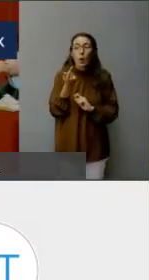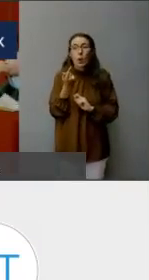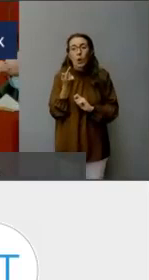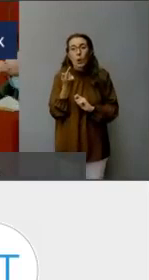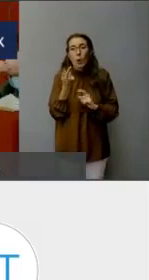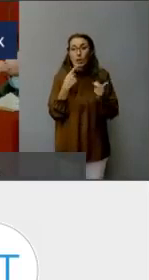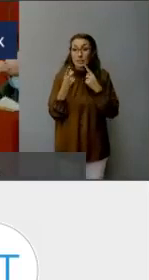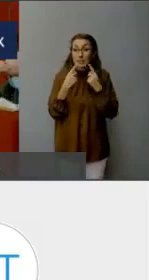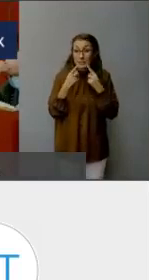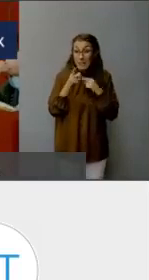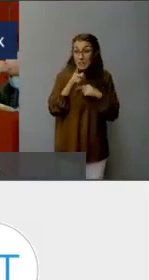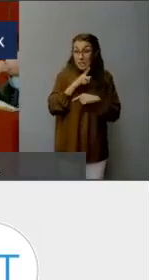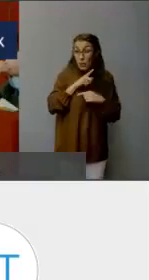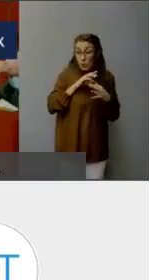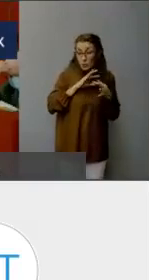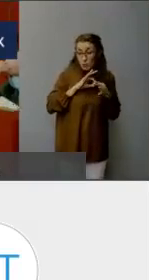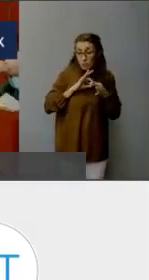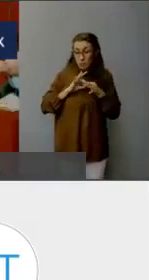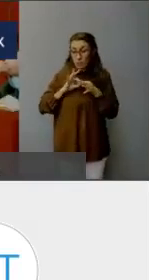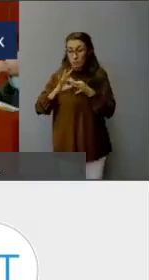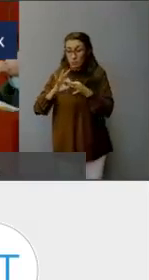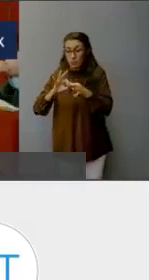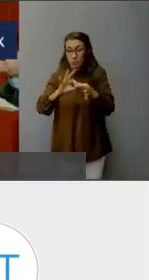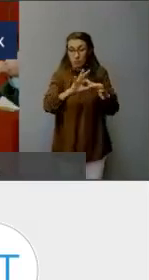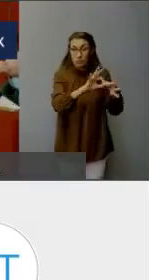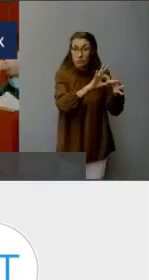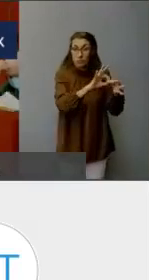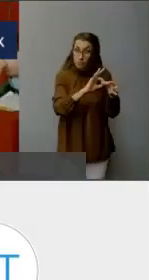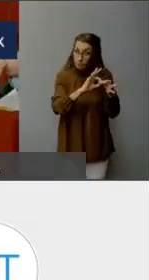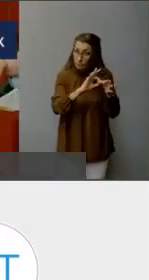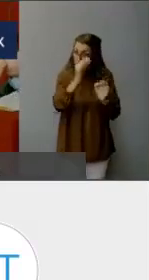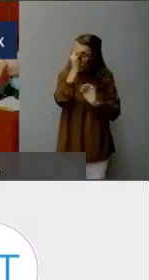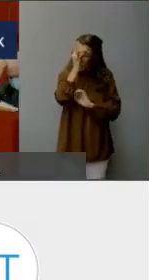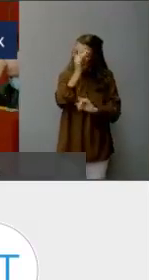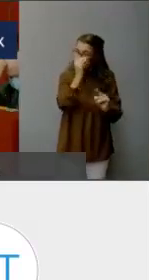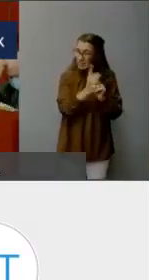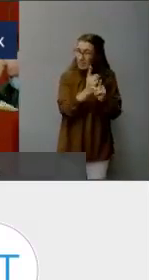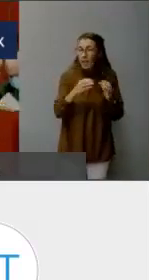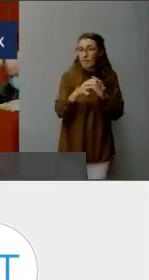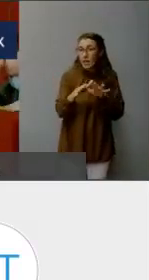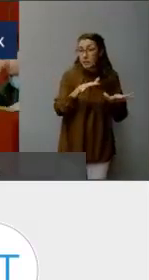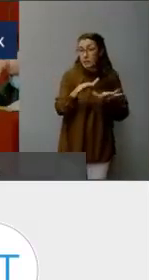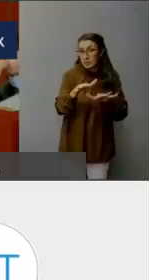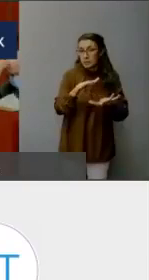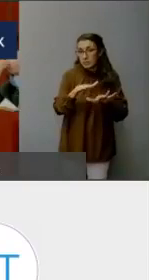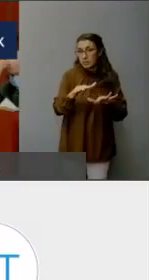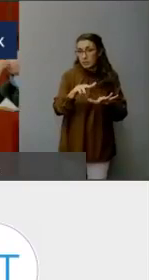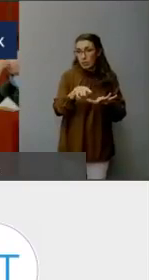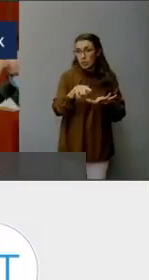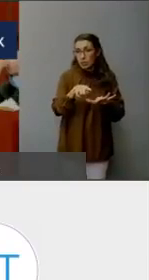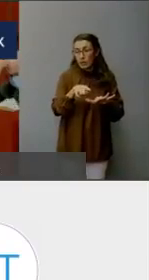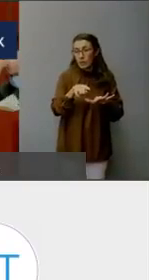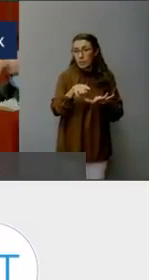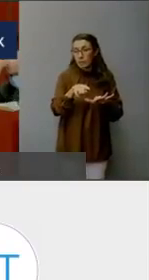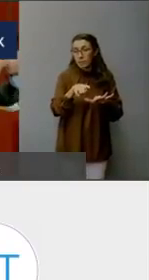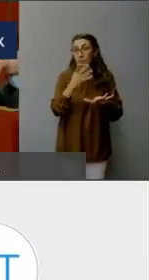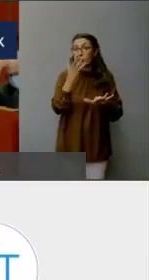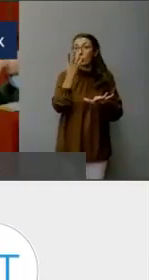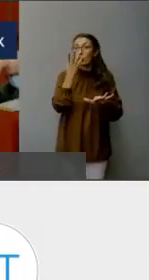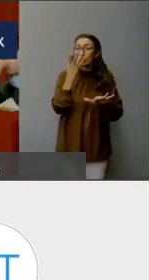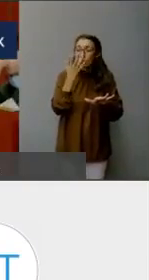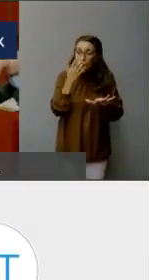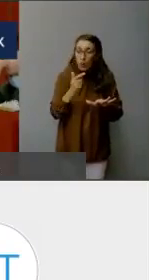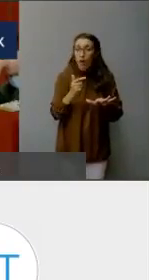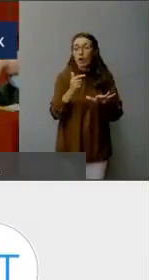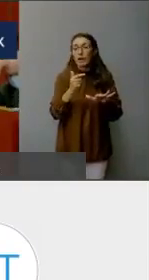rispetto a quelli che sono gli obiettivi che può e deve avere un'amministrazione che si pone l'obiettivo di far crescere